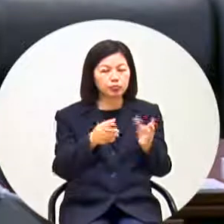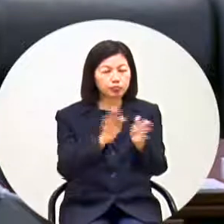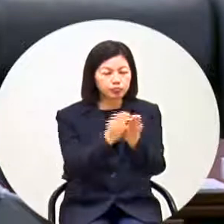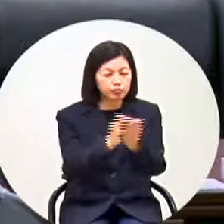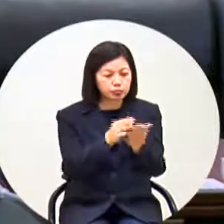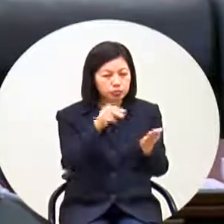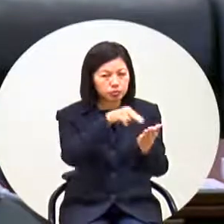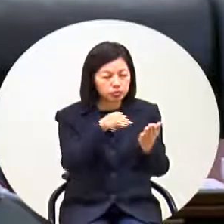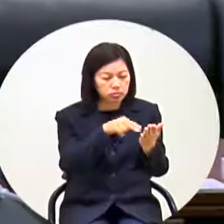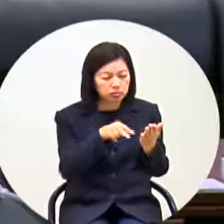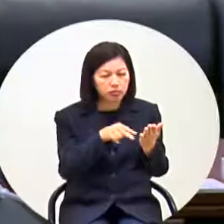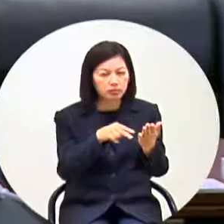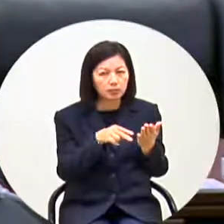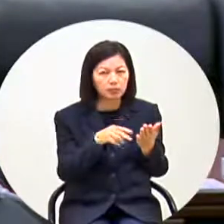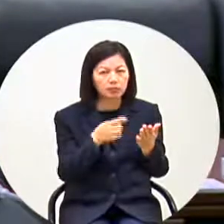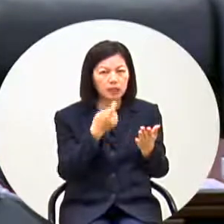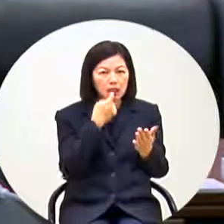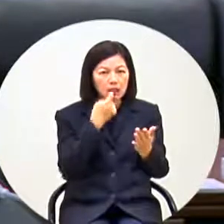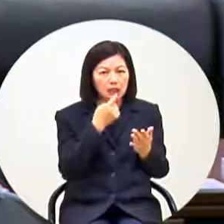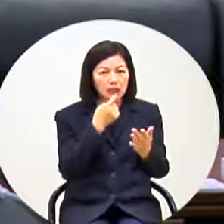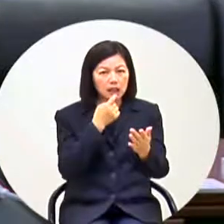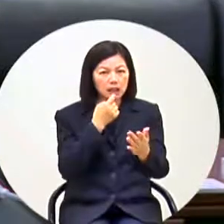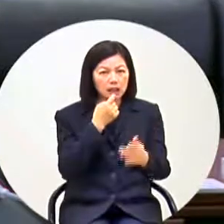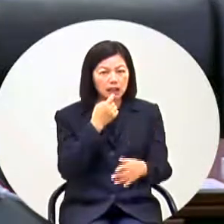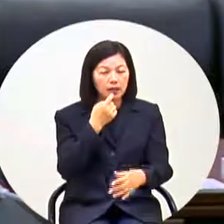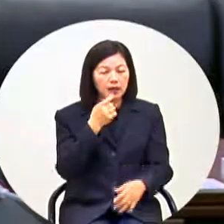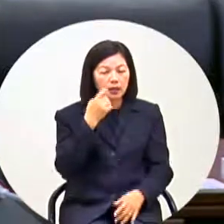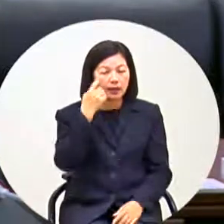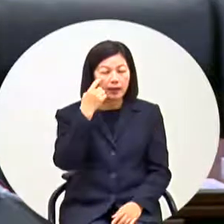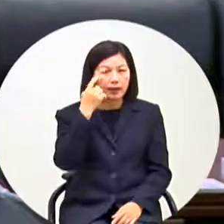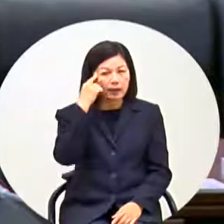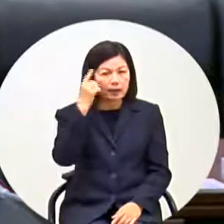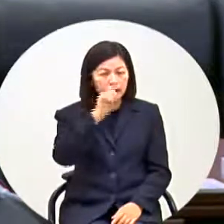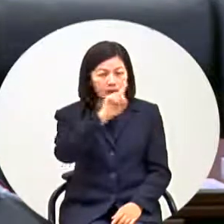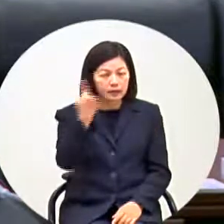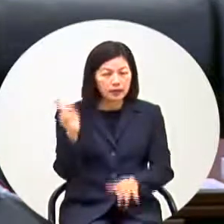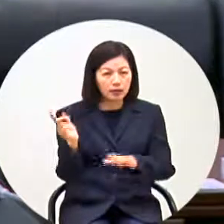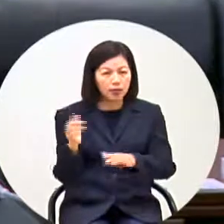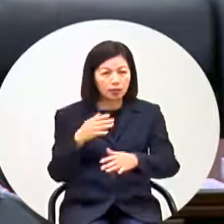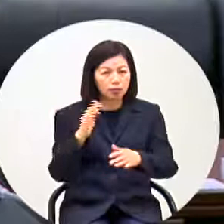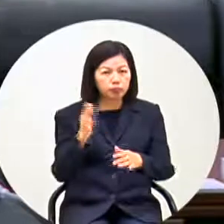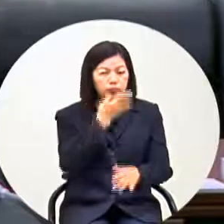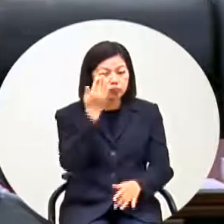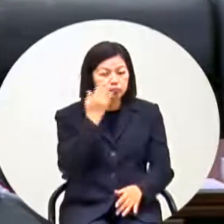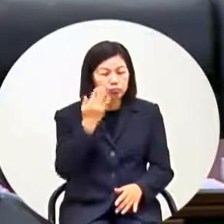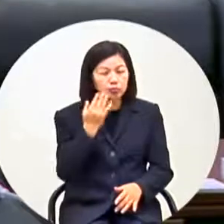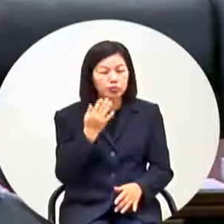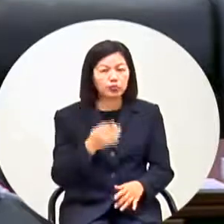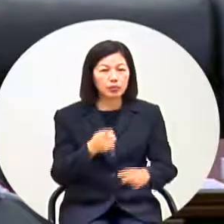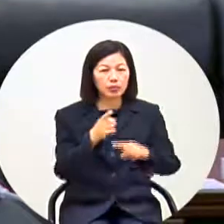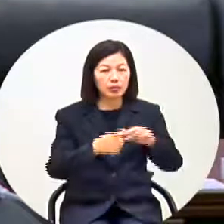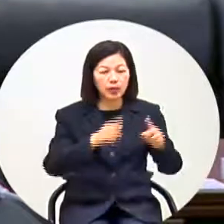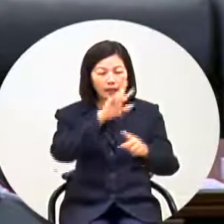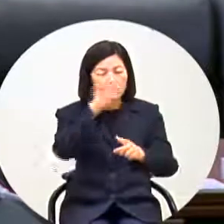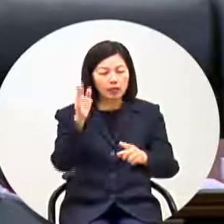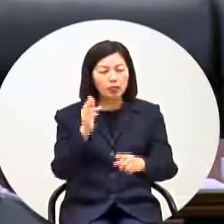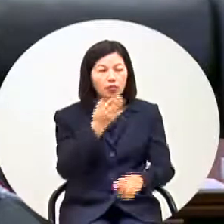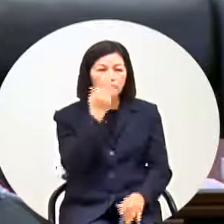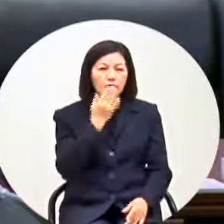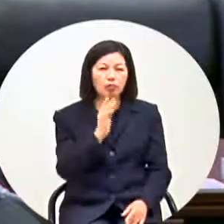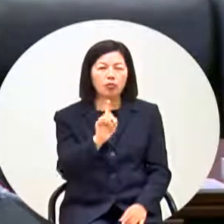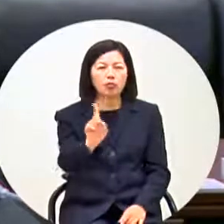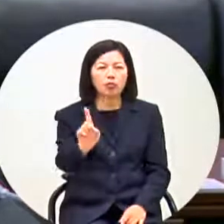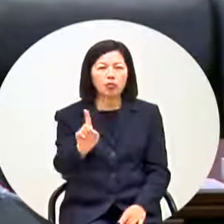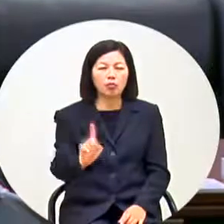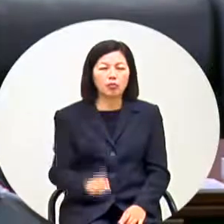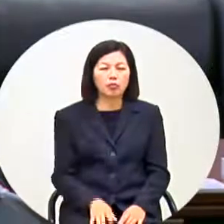是两日行程，还是半日行程，其实都没有我们高雄的凤山的原